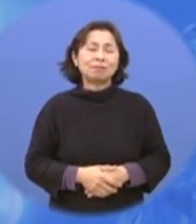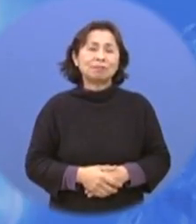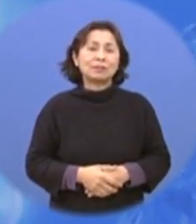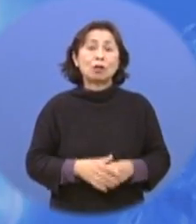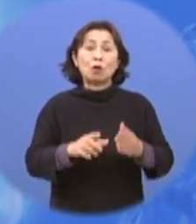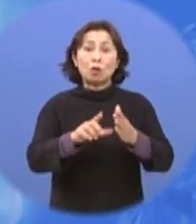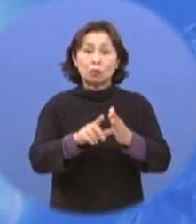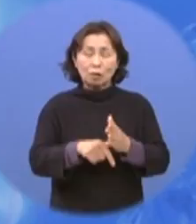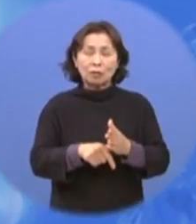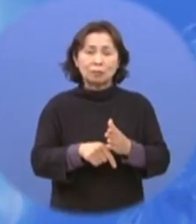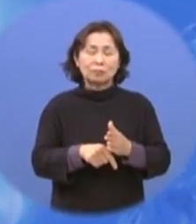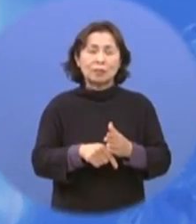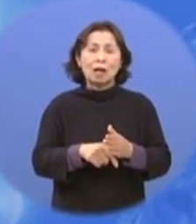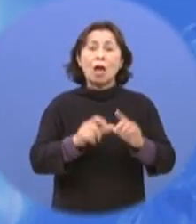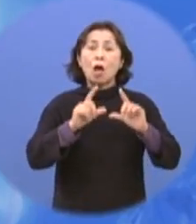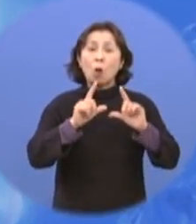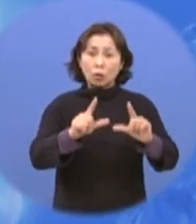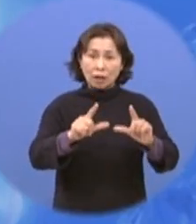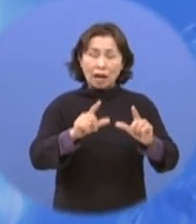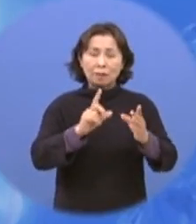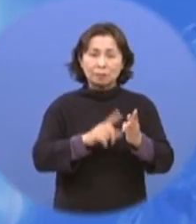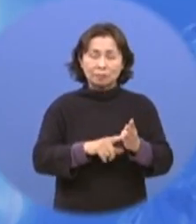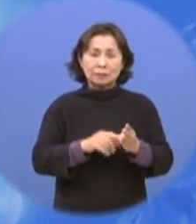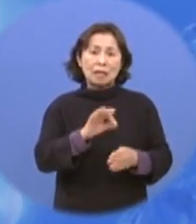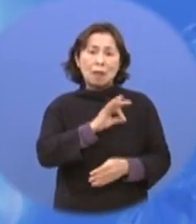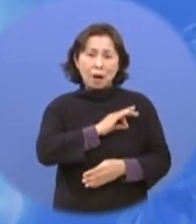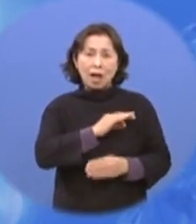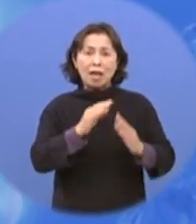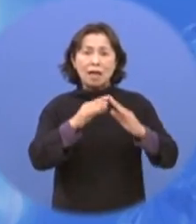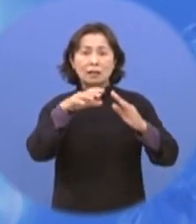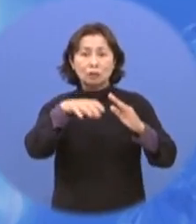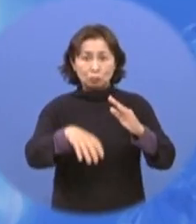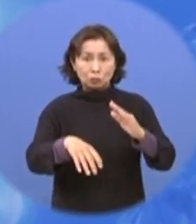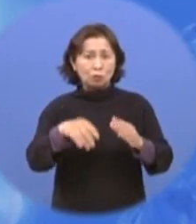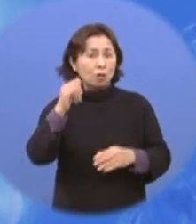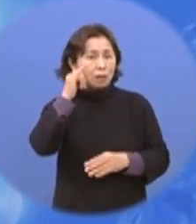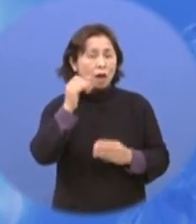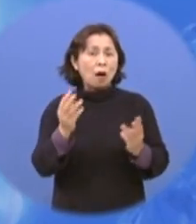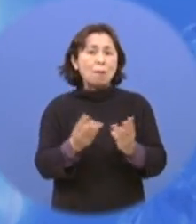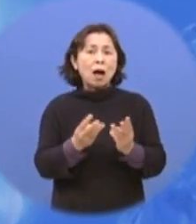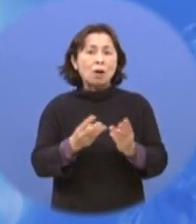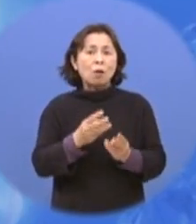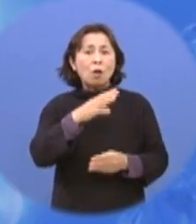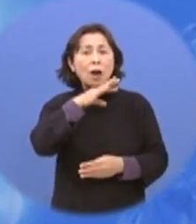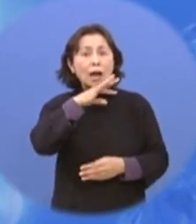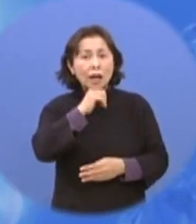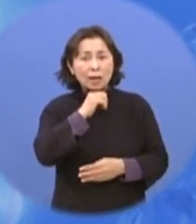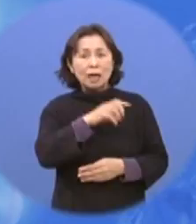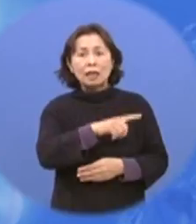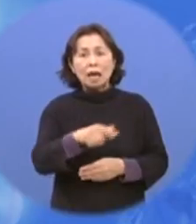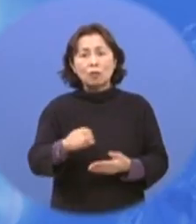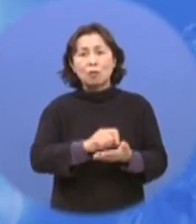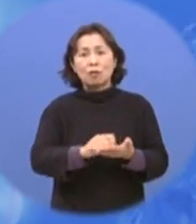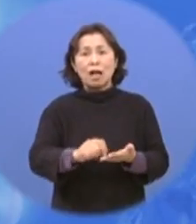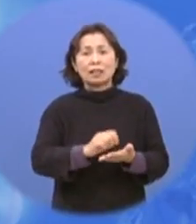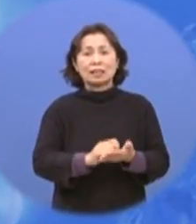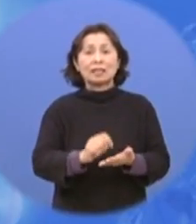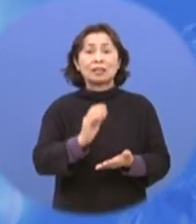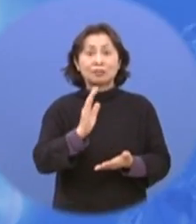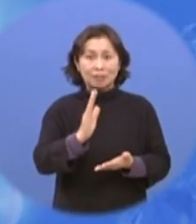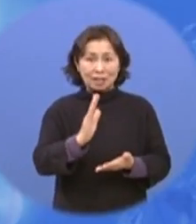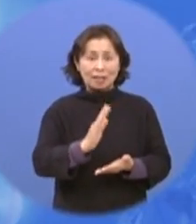応募の際はクイズのたえお名前住所電話番号年齢など必要事項をご記入